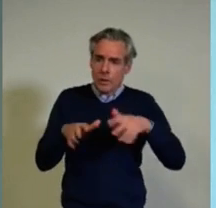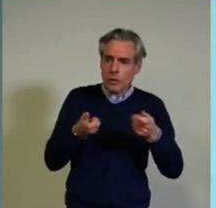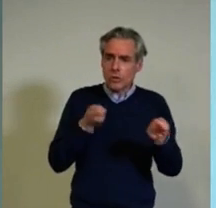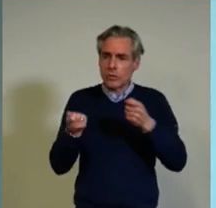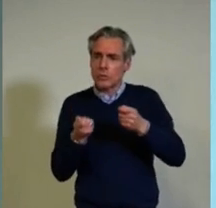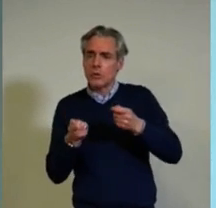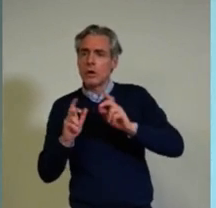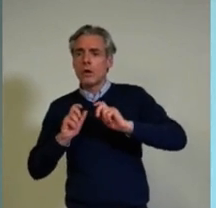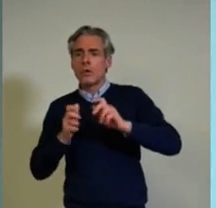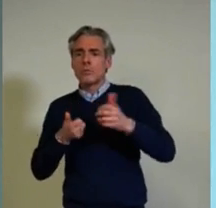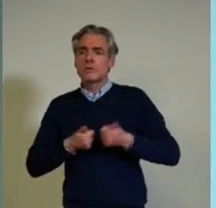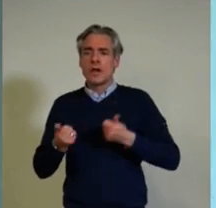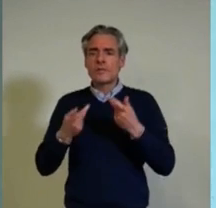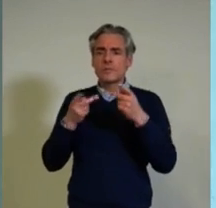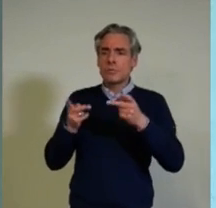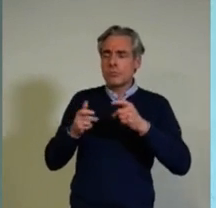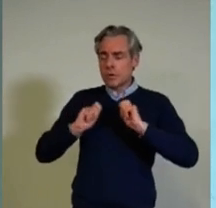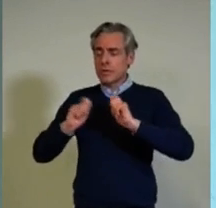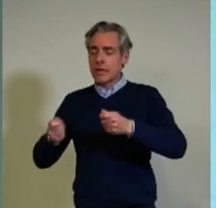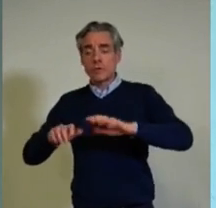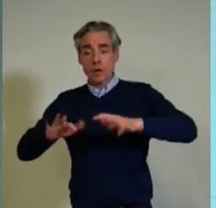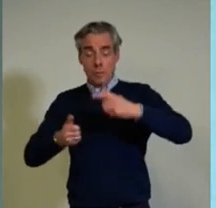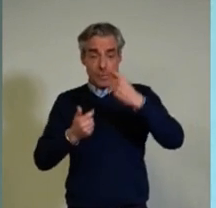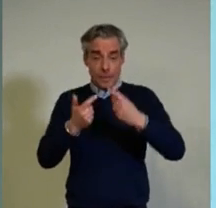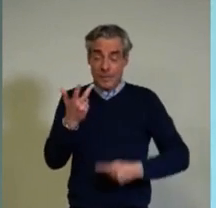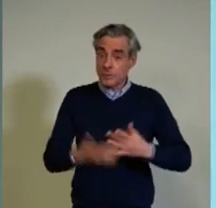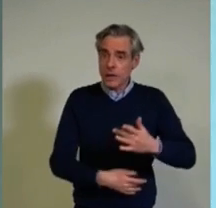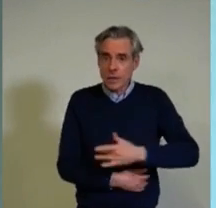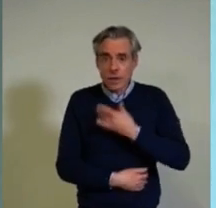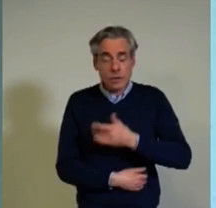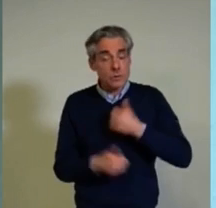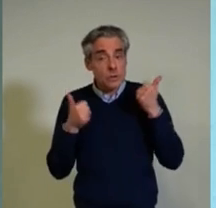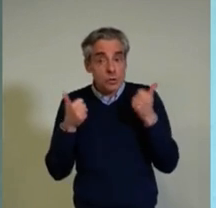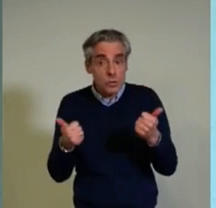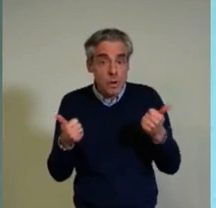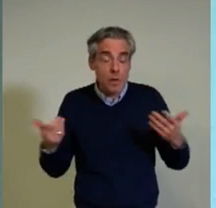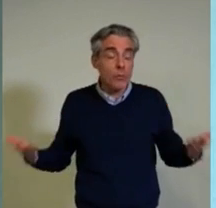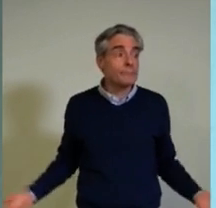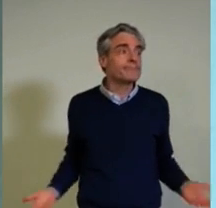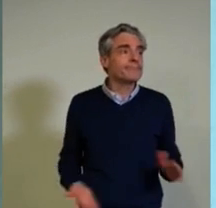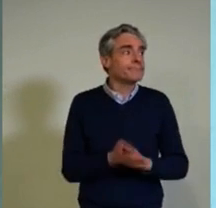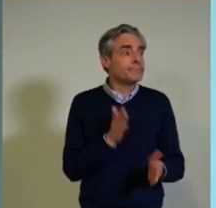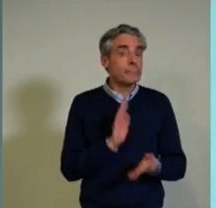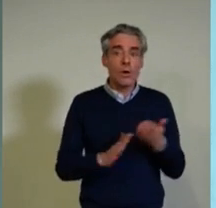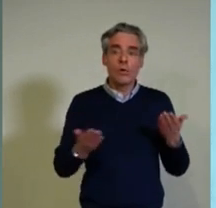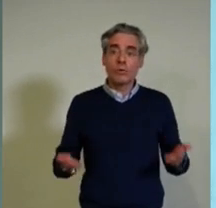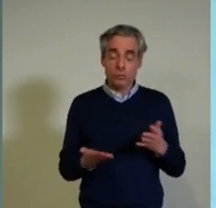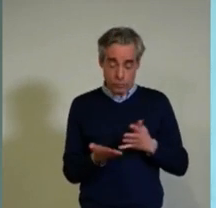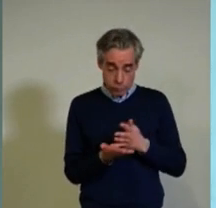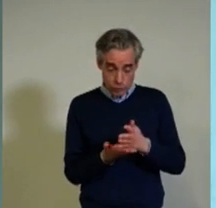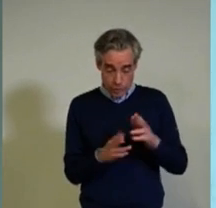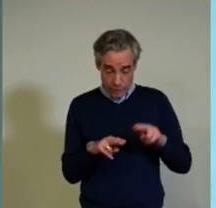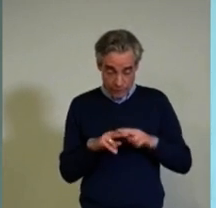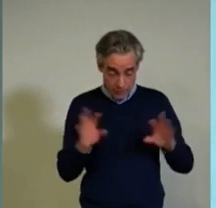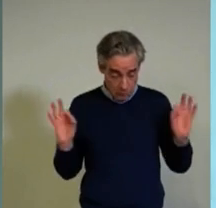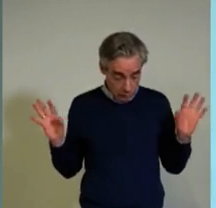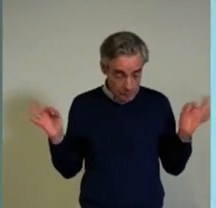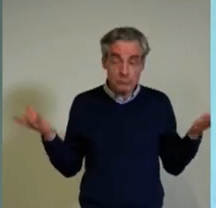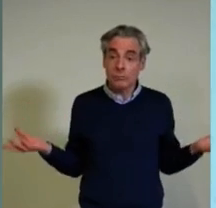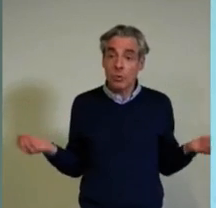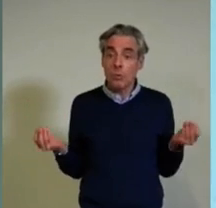services publics, j'en passe, et d'autres exemples. Donc pas de projet, on abandonne